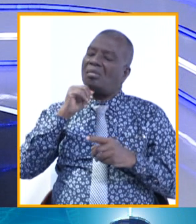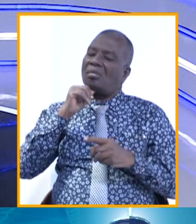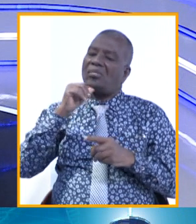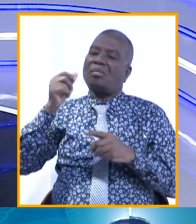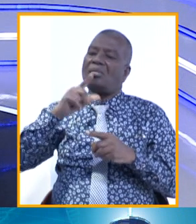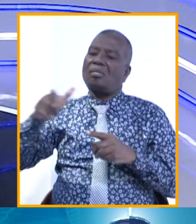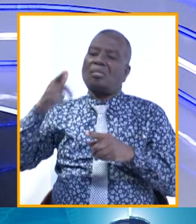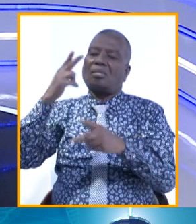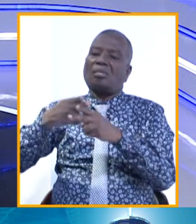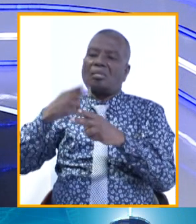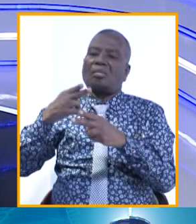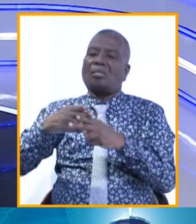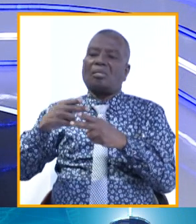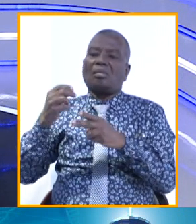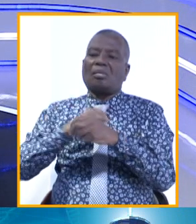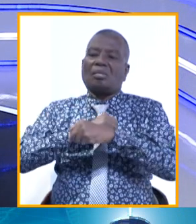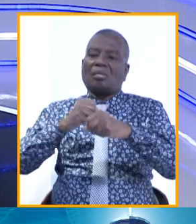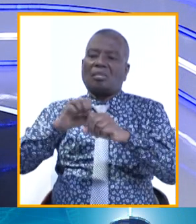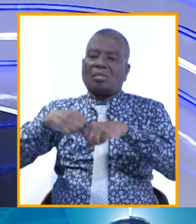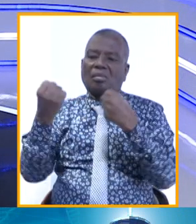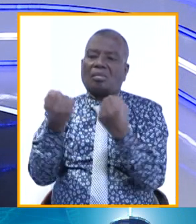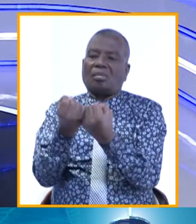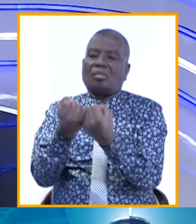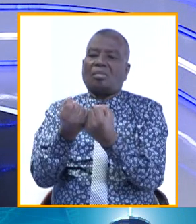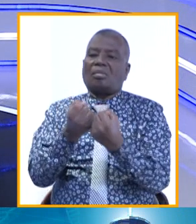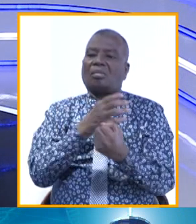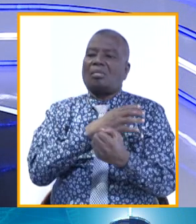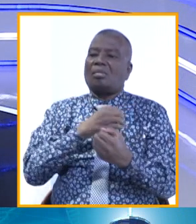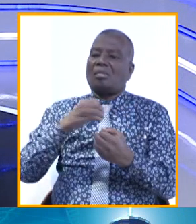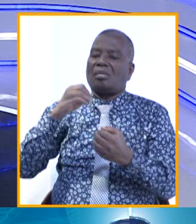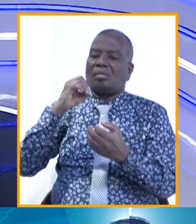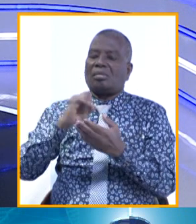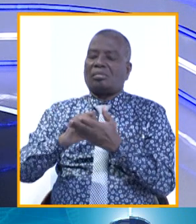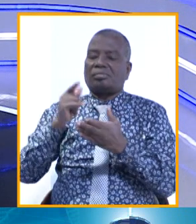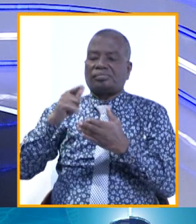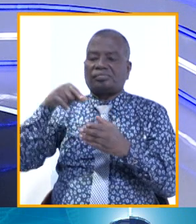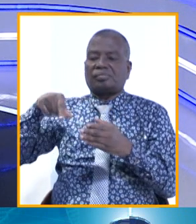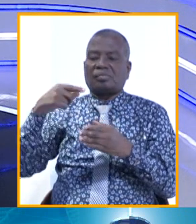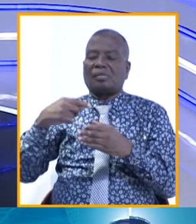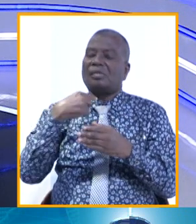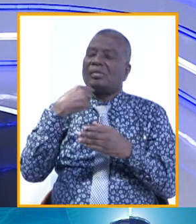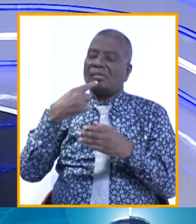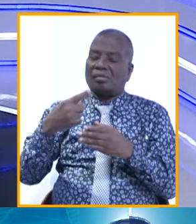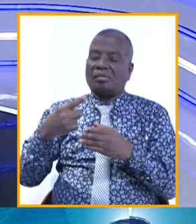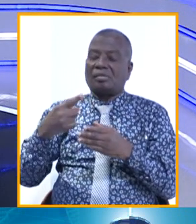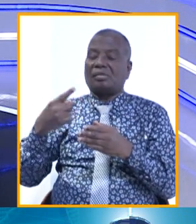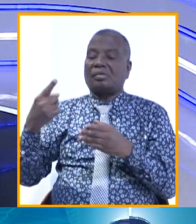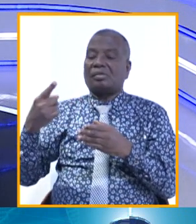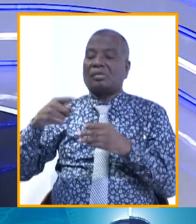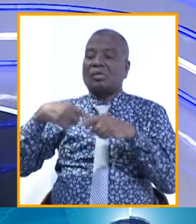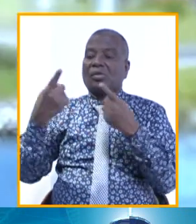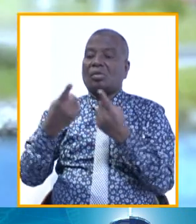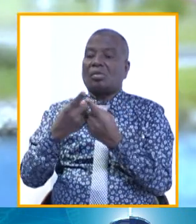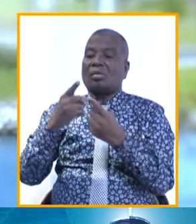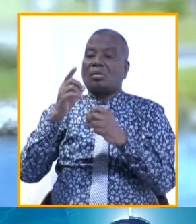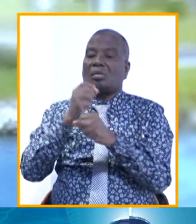ressort des réflexions entreprises récemment par le Centre de recherche et d'action sur les droits économiques, sociaux et